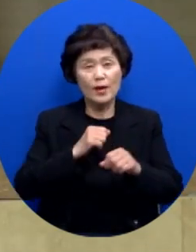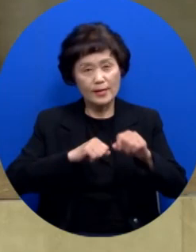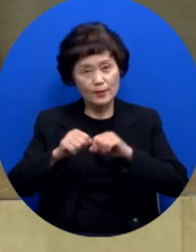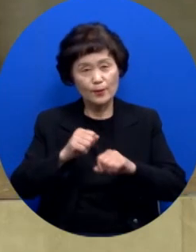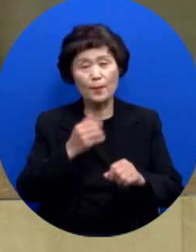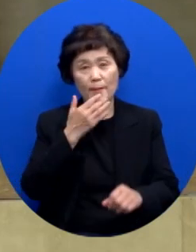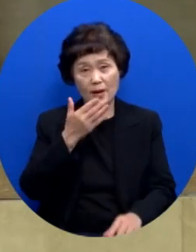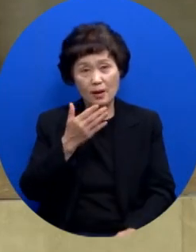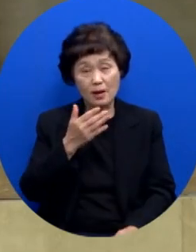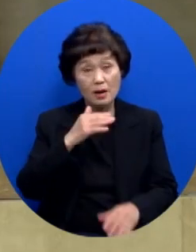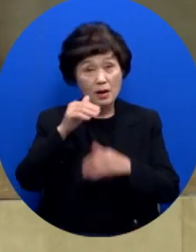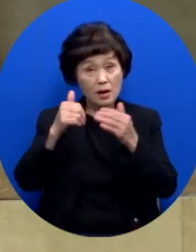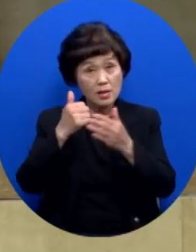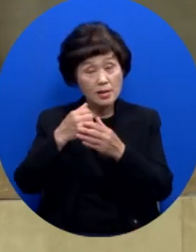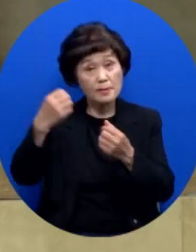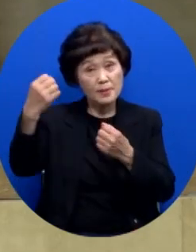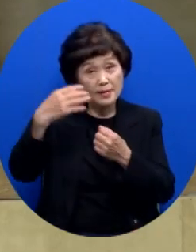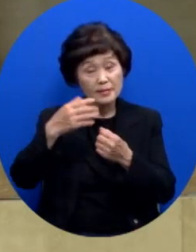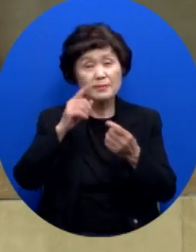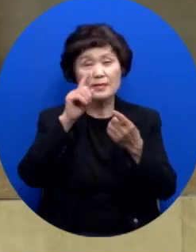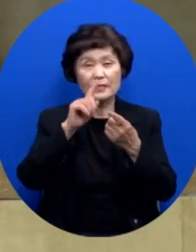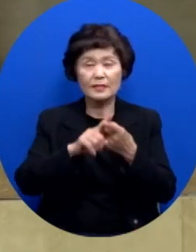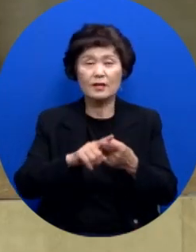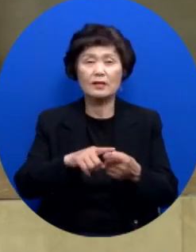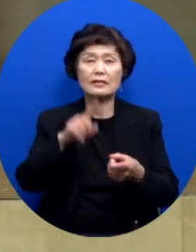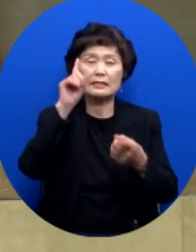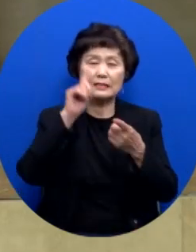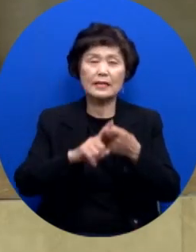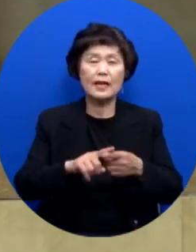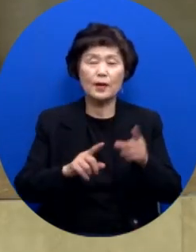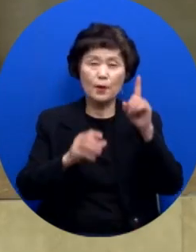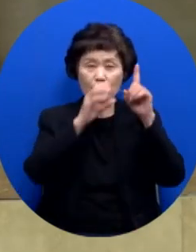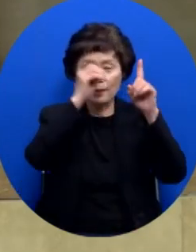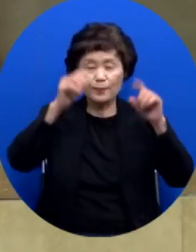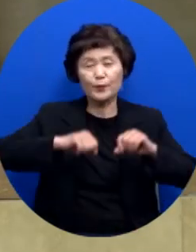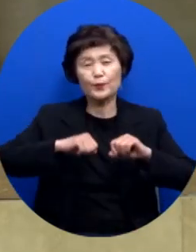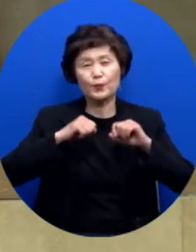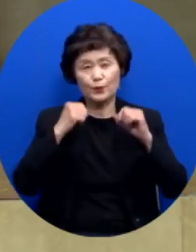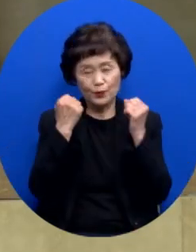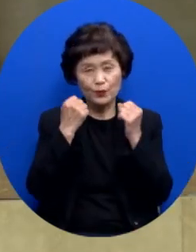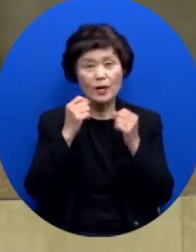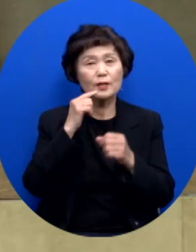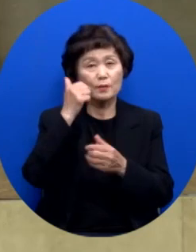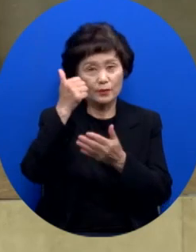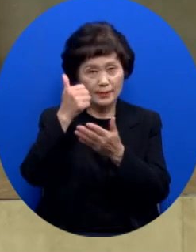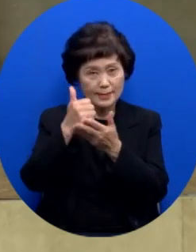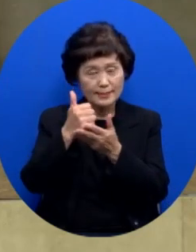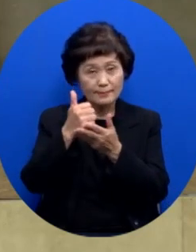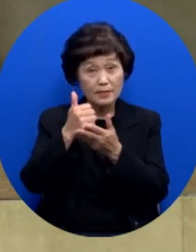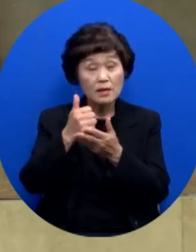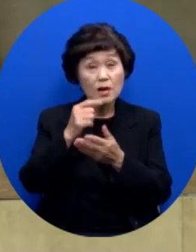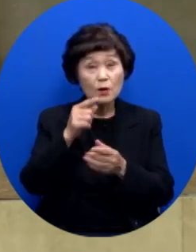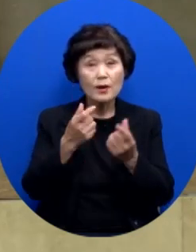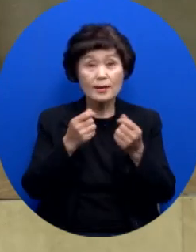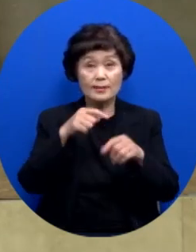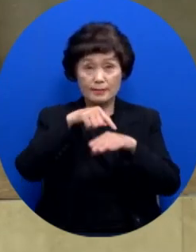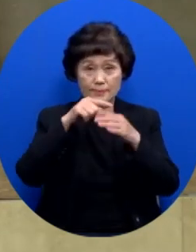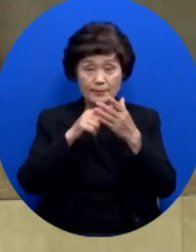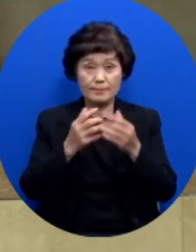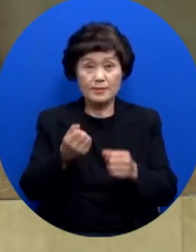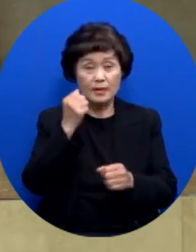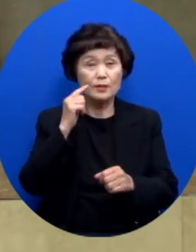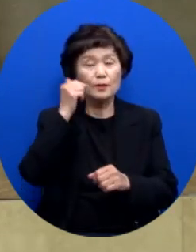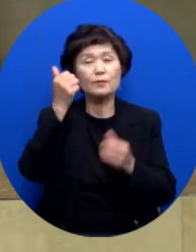하나님이 말씀하시는 대로 그대로 100% 순종하겠다, 그런 마음을 가지고